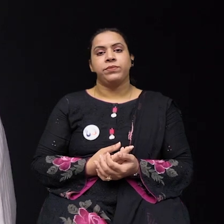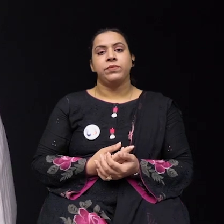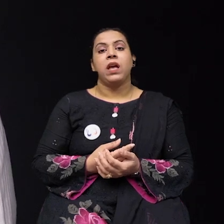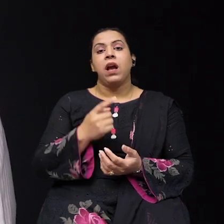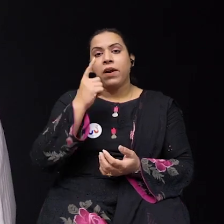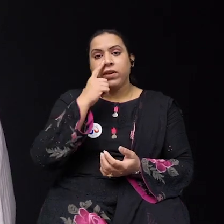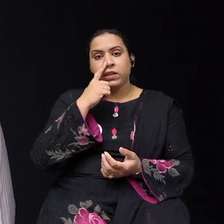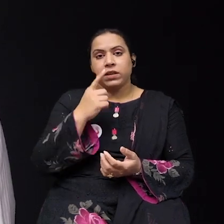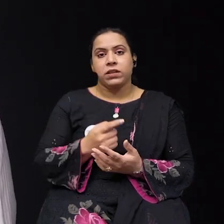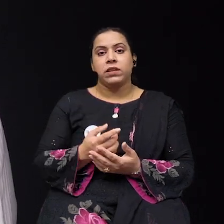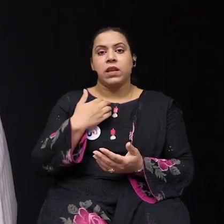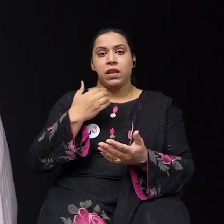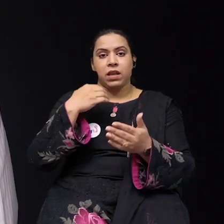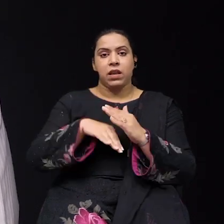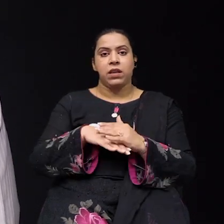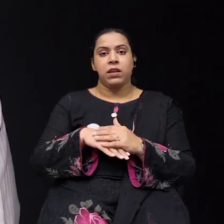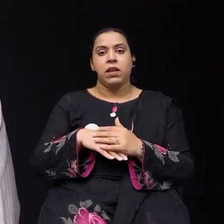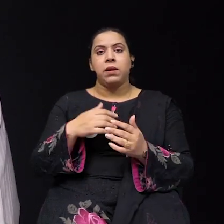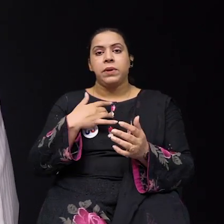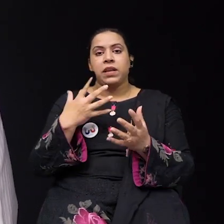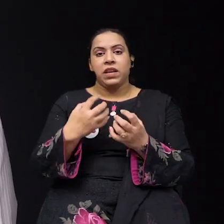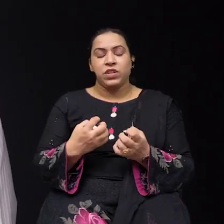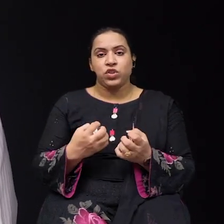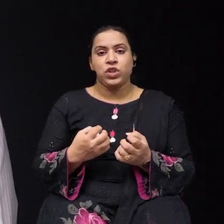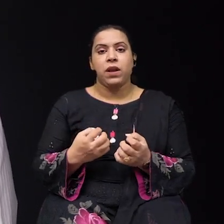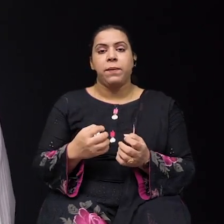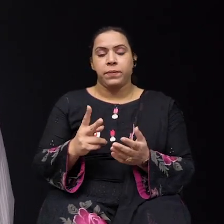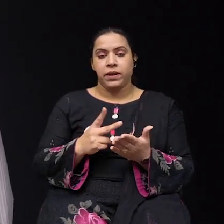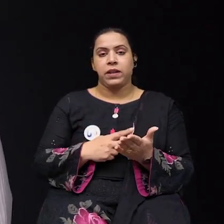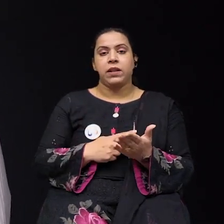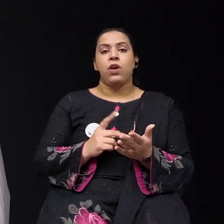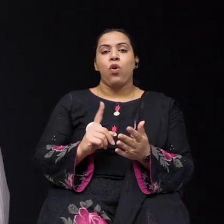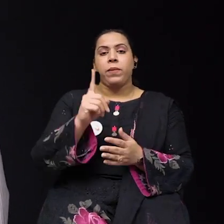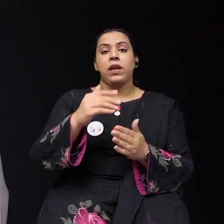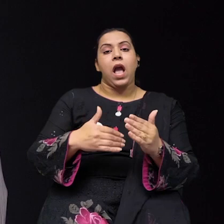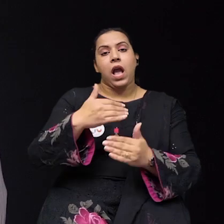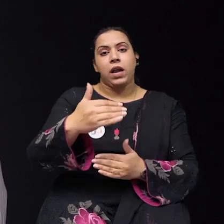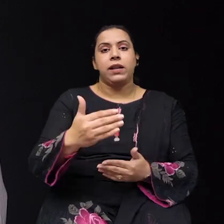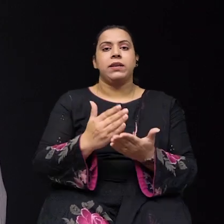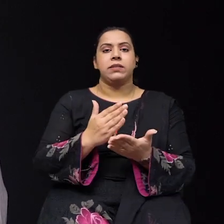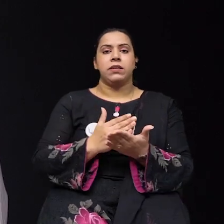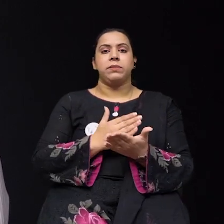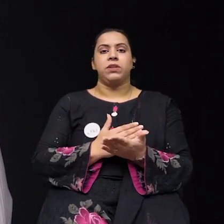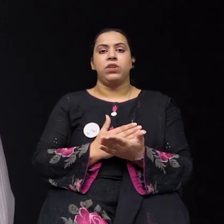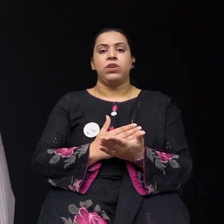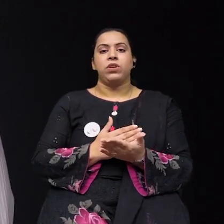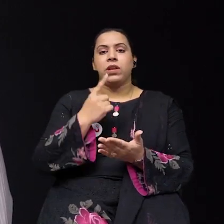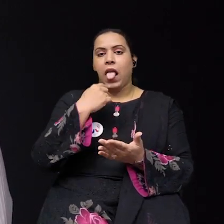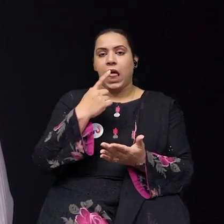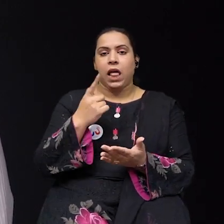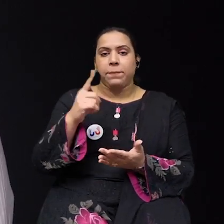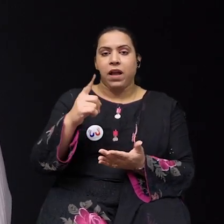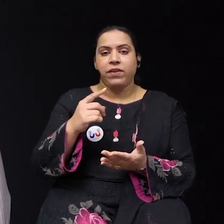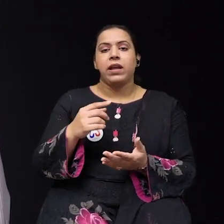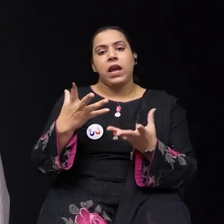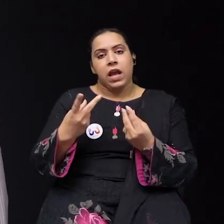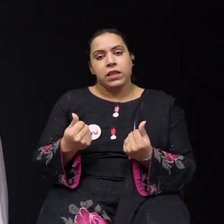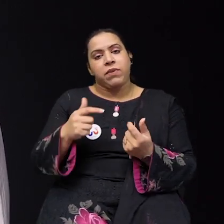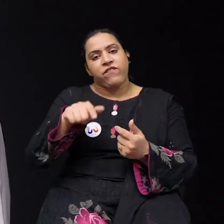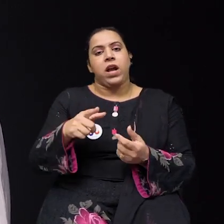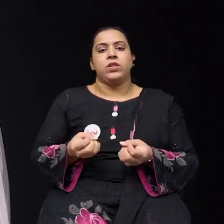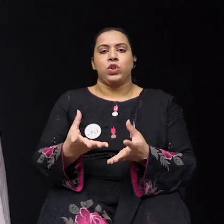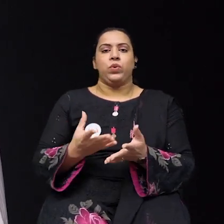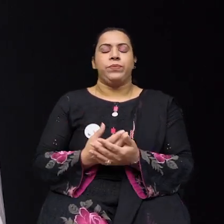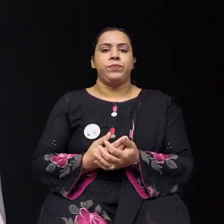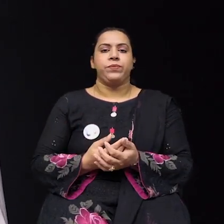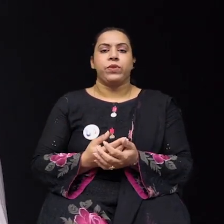خواتین کے اندر بھی کیچ اپ پیریڈ ہوتا ہے. وہ عمر کے جب اگلے حصے میں آ جاتی ہیں اور ان کی ماہواری ختم ہو جاتی ہے تو وہ پھر وہاں سے شروع ہوتا ہے